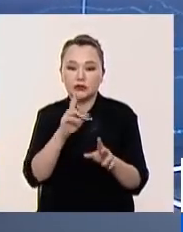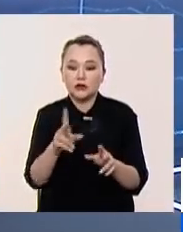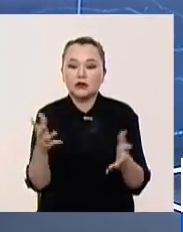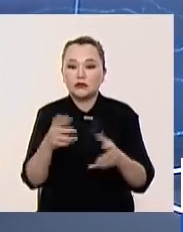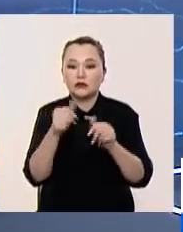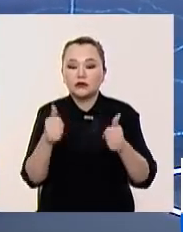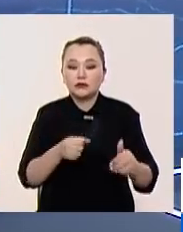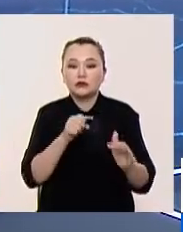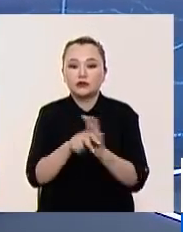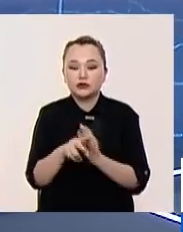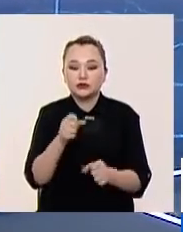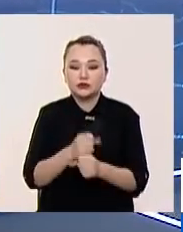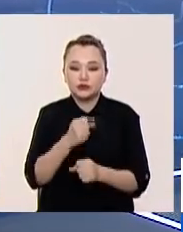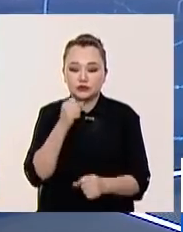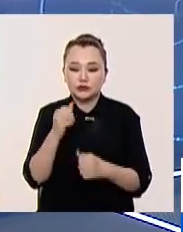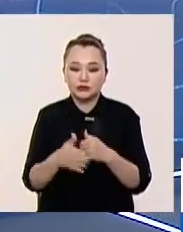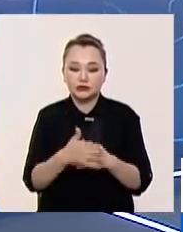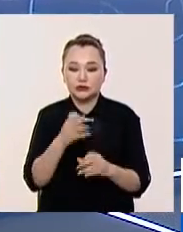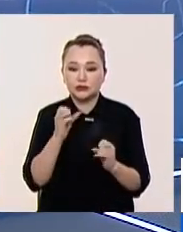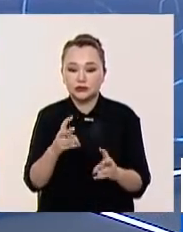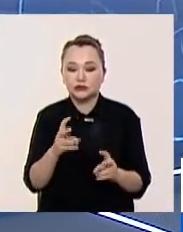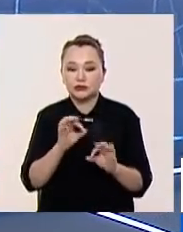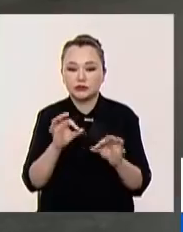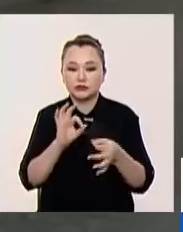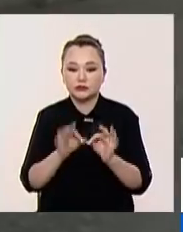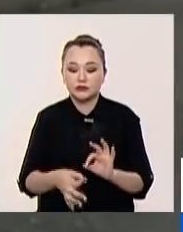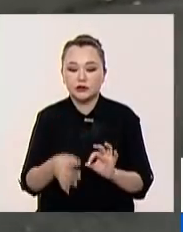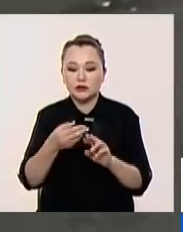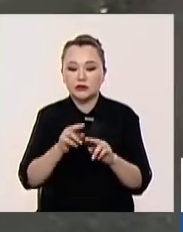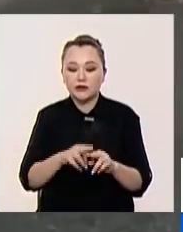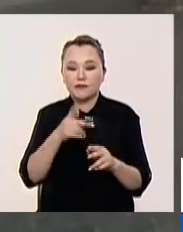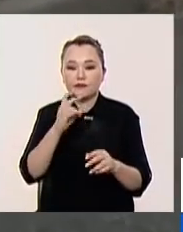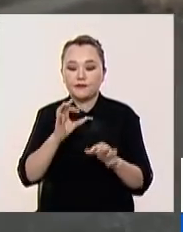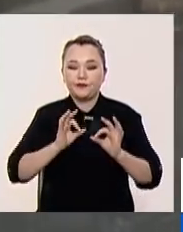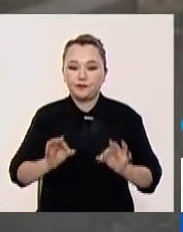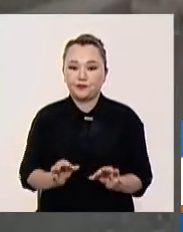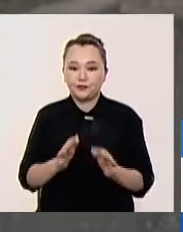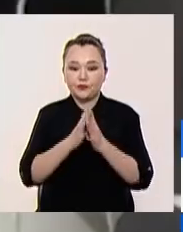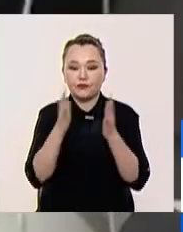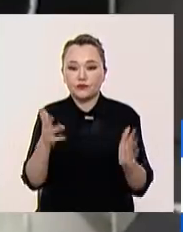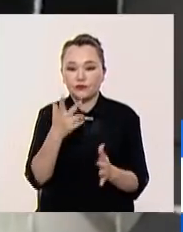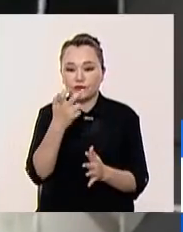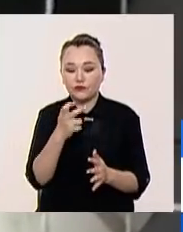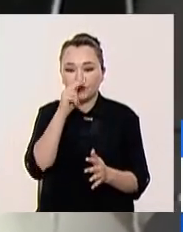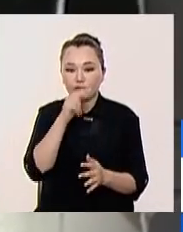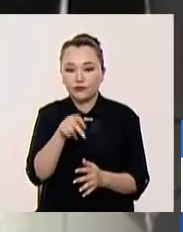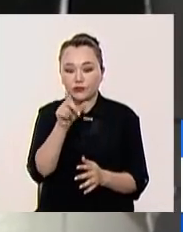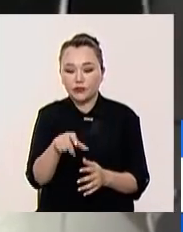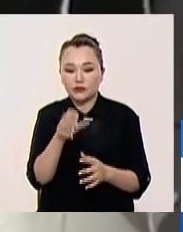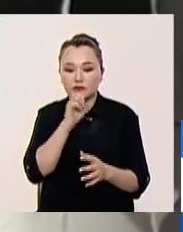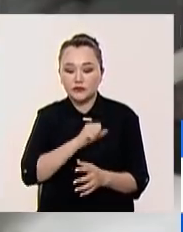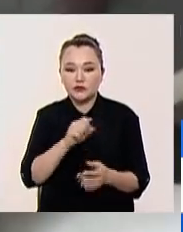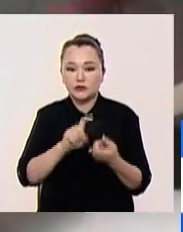удалось избежать строгого наказания, расскажет Адина Смагулова. По данным Генпрокуратуры, больше 300 подозреваемых в